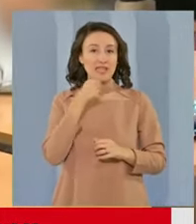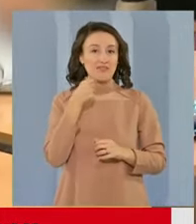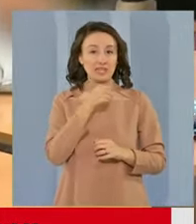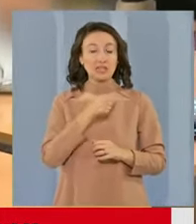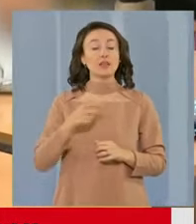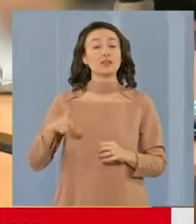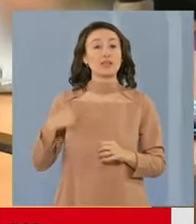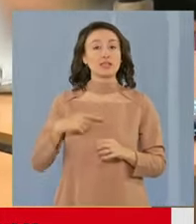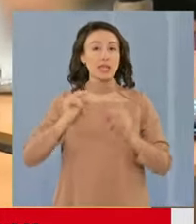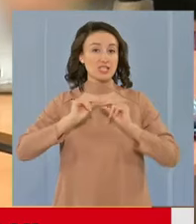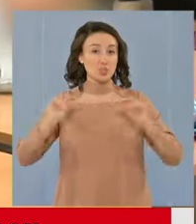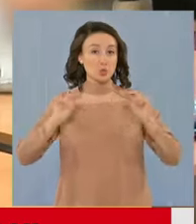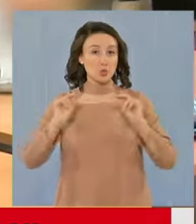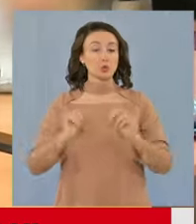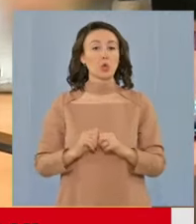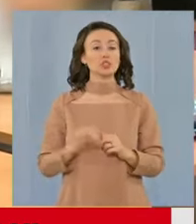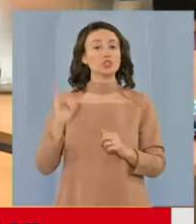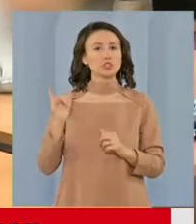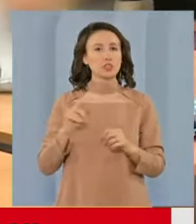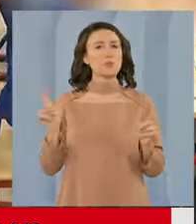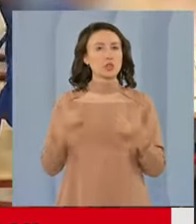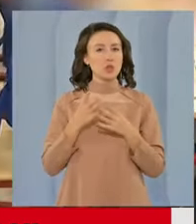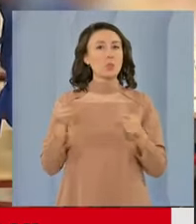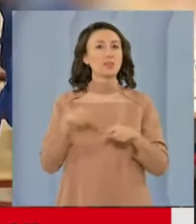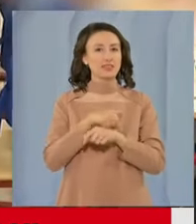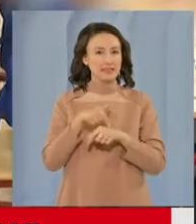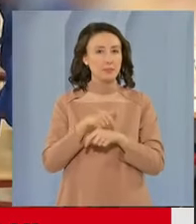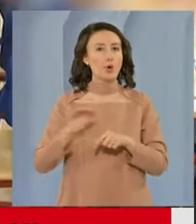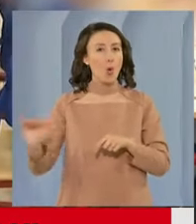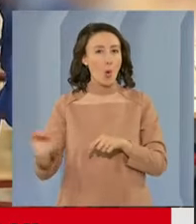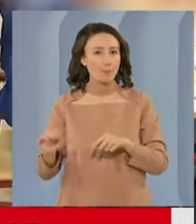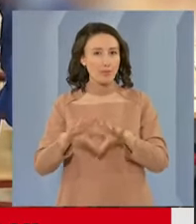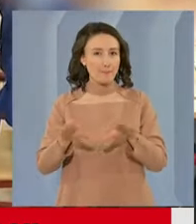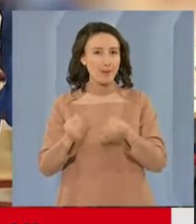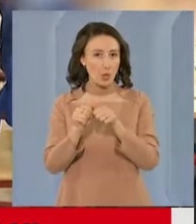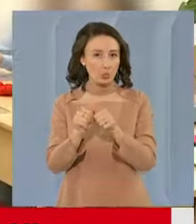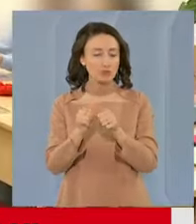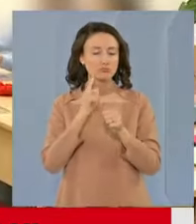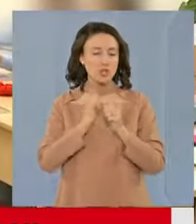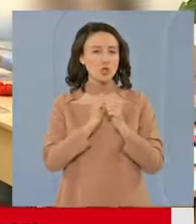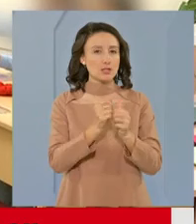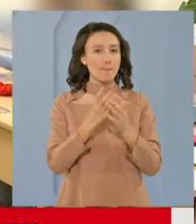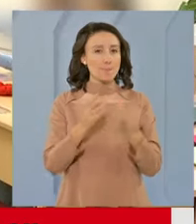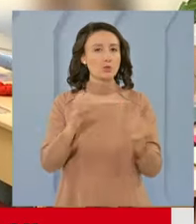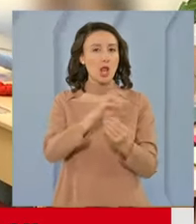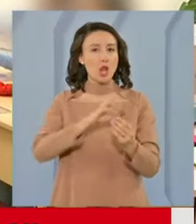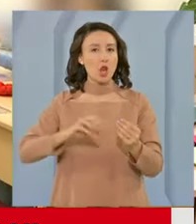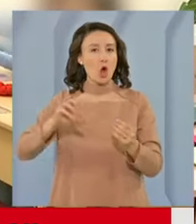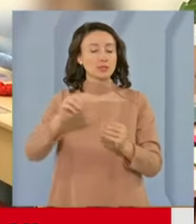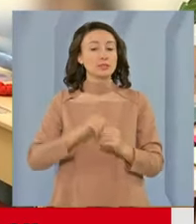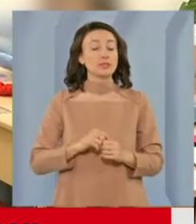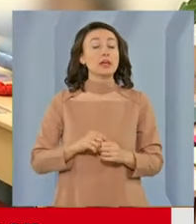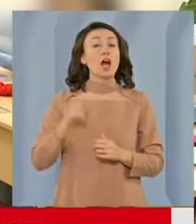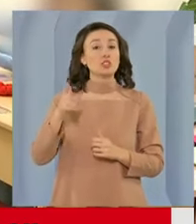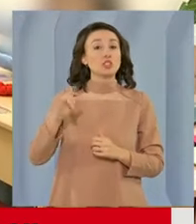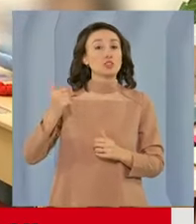Severin, este instructor educativ și își petrecea mult timp cu cei mici pe care îi însoțea în multe locuri. Se pare că acesta și